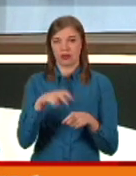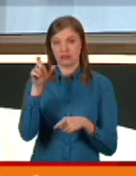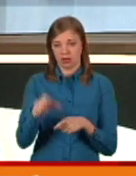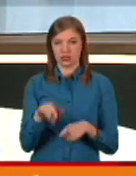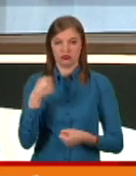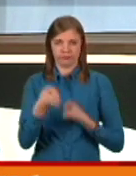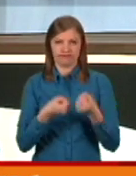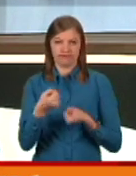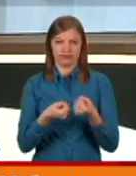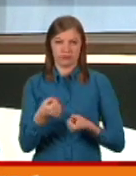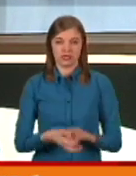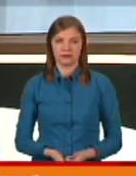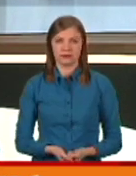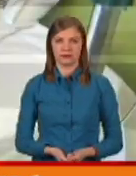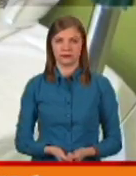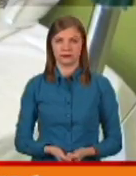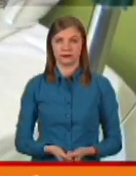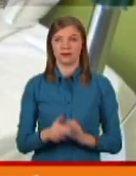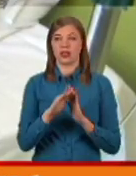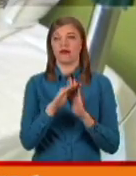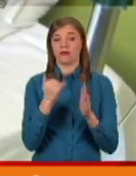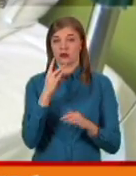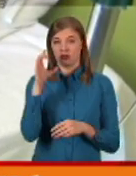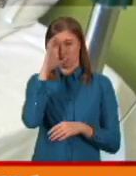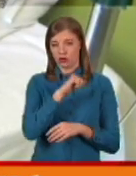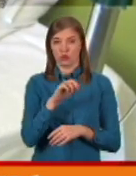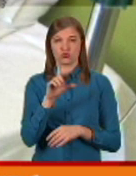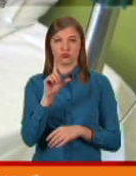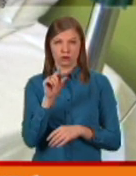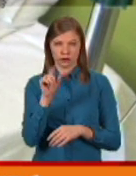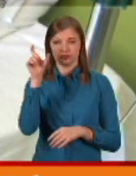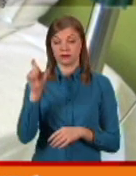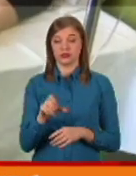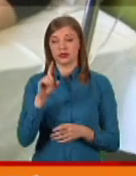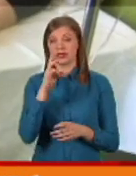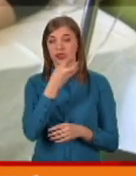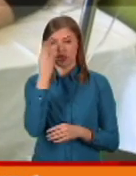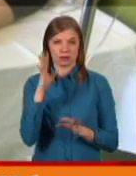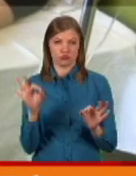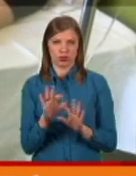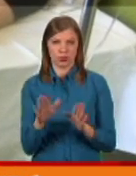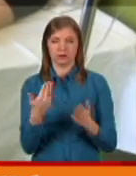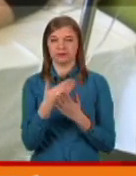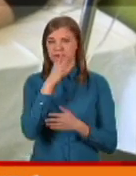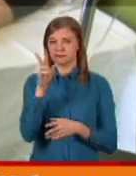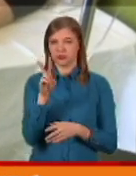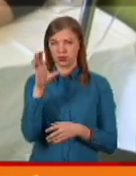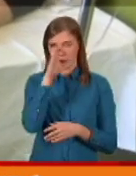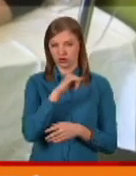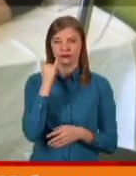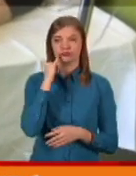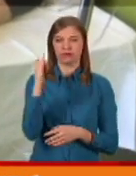і відгамселив його. Виклик проти ночі понеділка невропатолог Євген не забуде ніколи. Близько 2 години